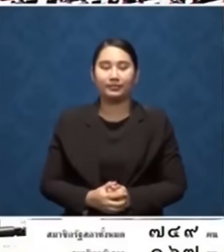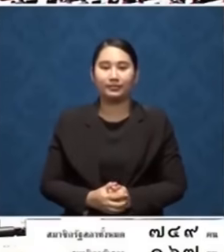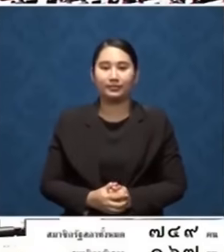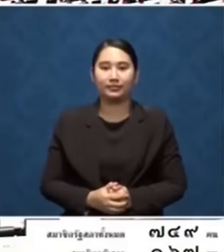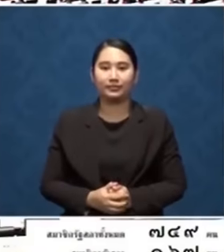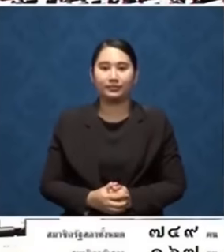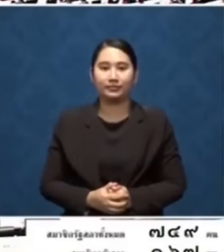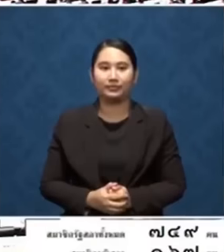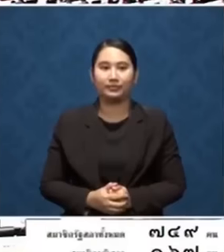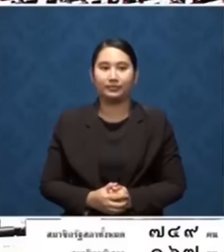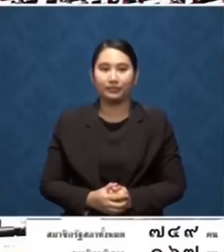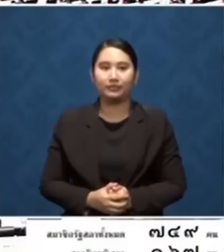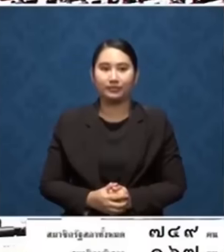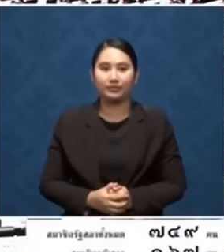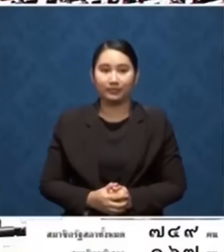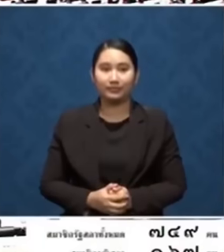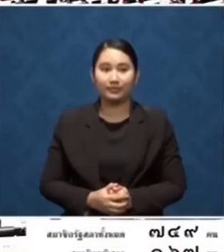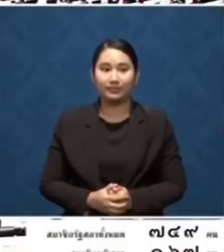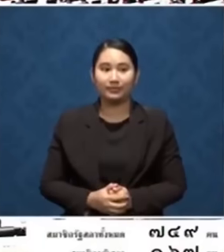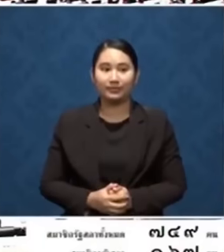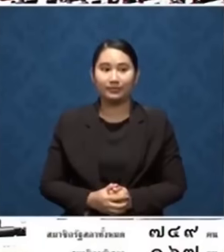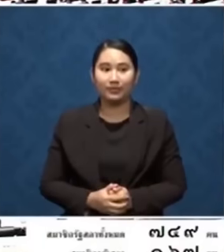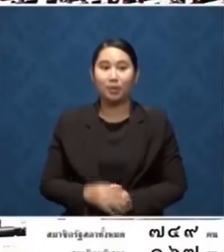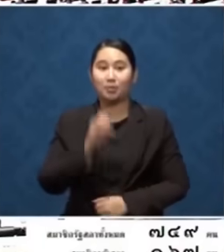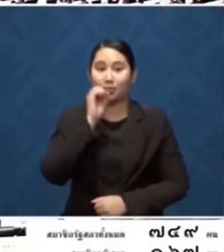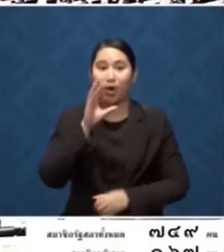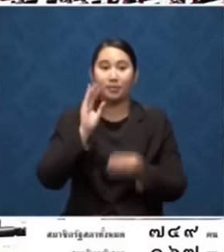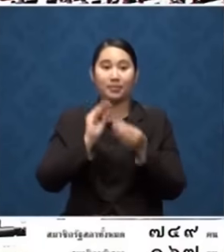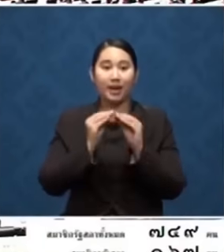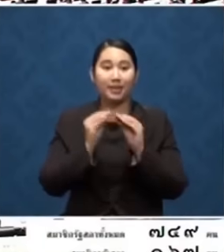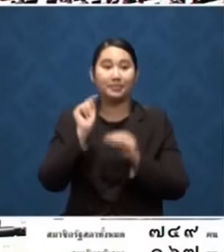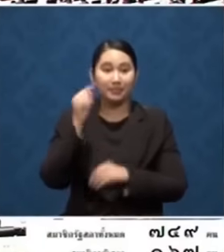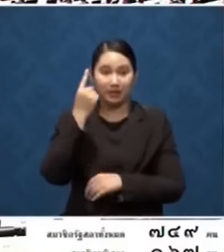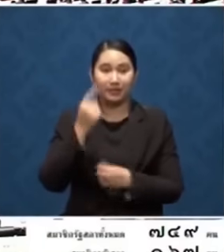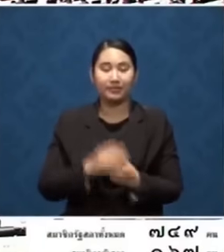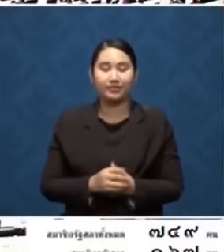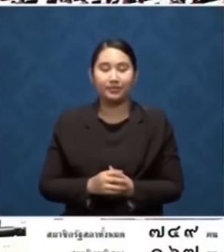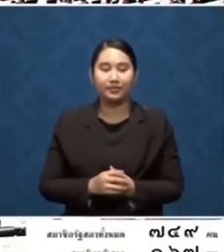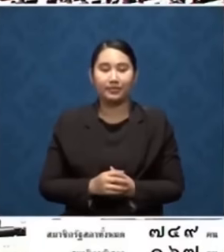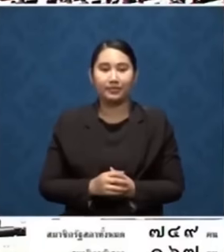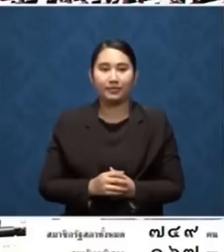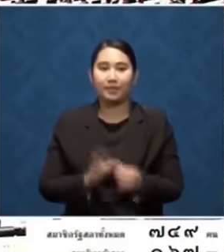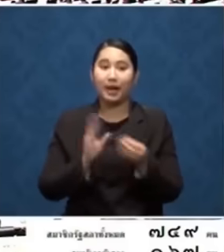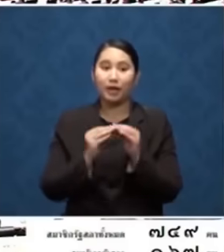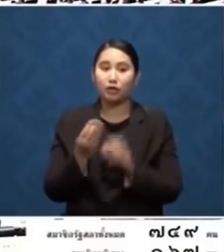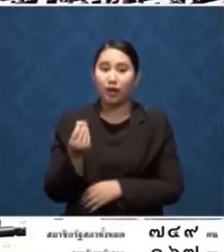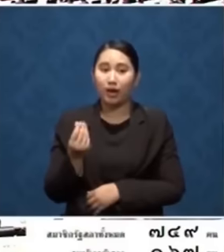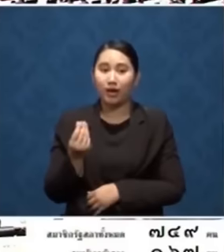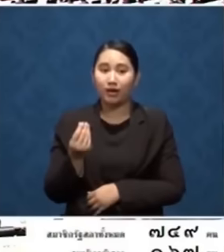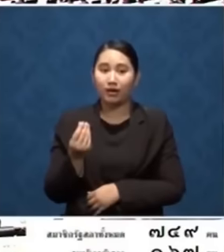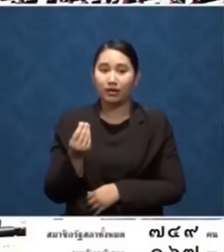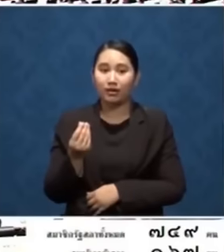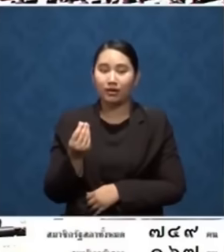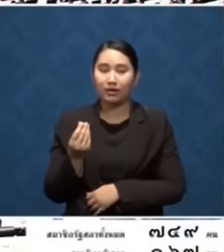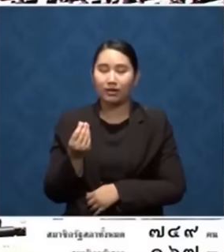ว่าหลายคนเนี่ยนะครับก็มีหลักใหญ่ใจความมีสิทธิ์ลงสมัครหรือเปล่ามาตรา112 อย่างคุณชาดาบอกถ้าท่านแก้ท่าน